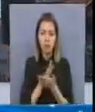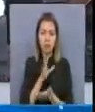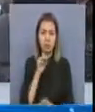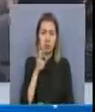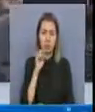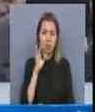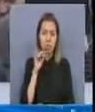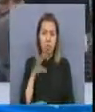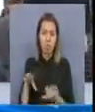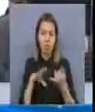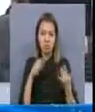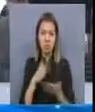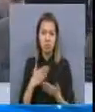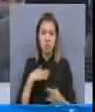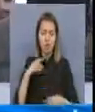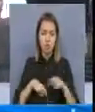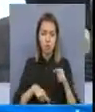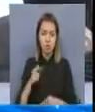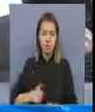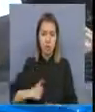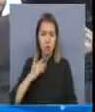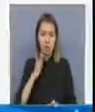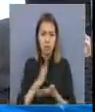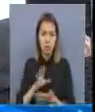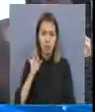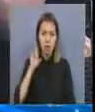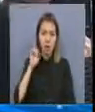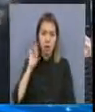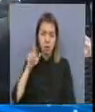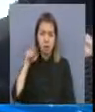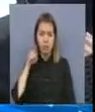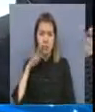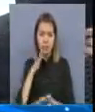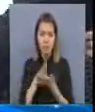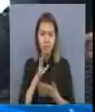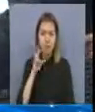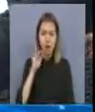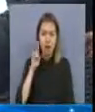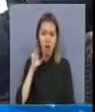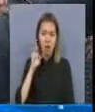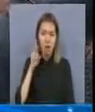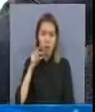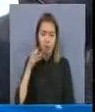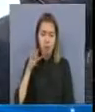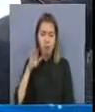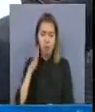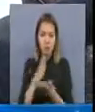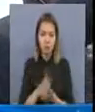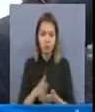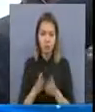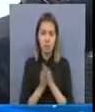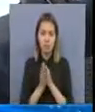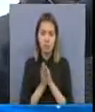мау деген бар, біздің аса жұртымыз бар. Мына жерде шуяқ деген бар. Былай қарай мынау Сарадырдың жағында Бабайшаның жері бар, Баймұраттан